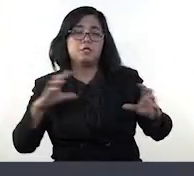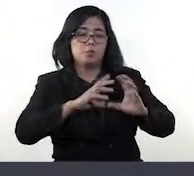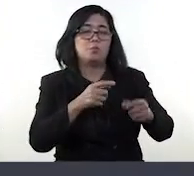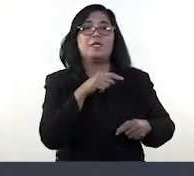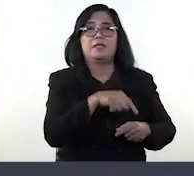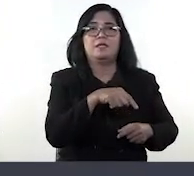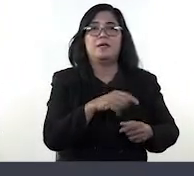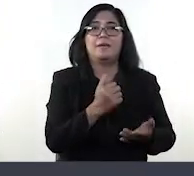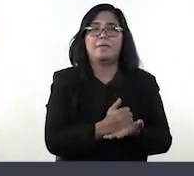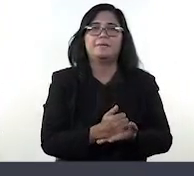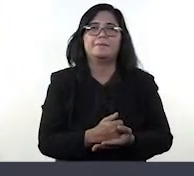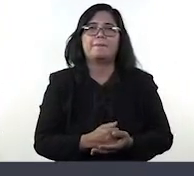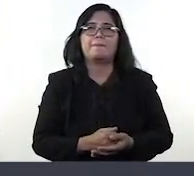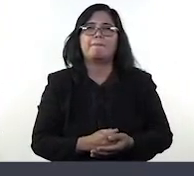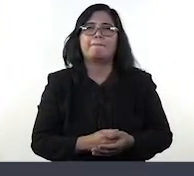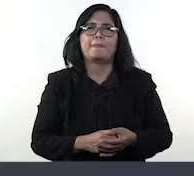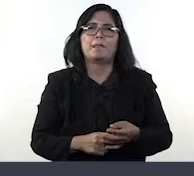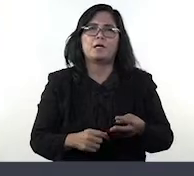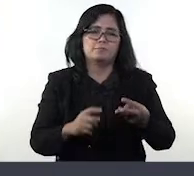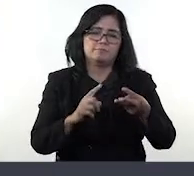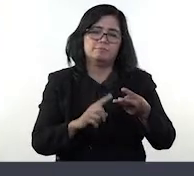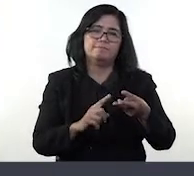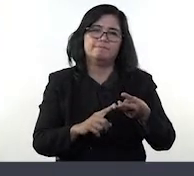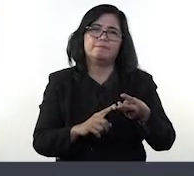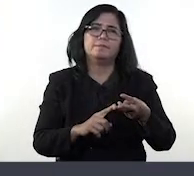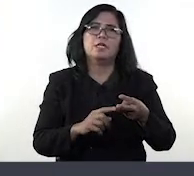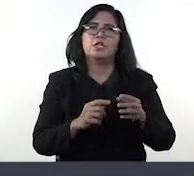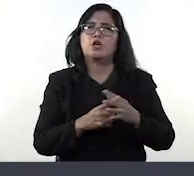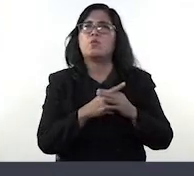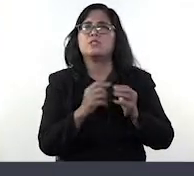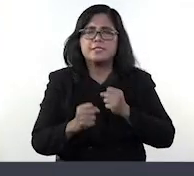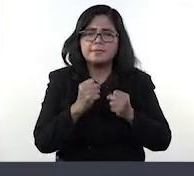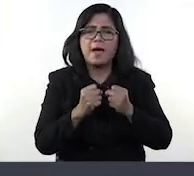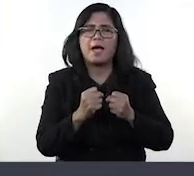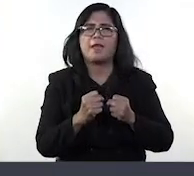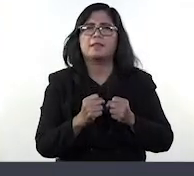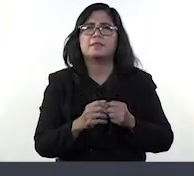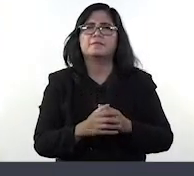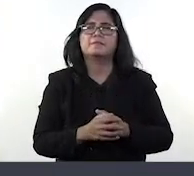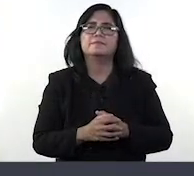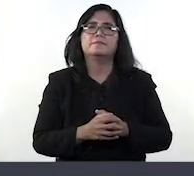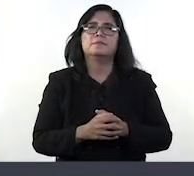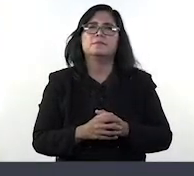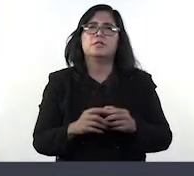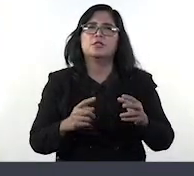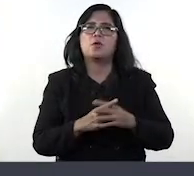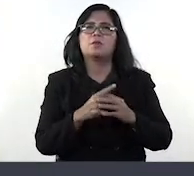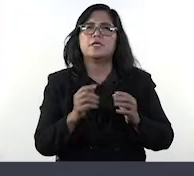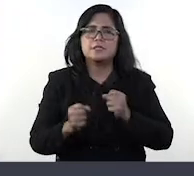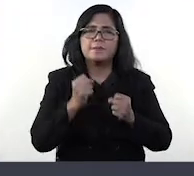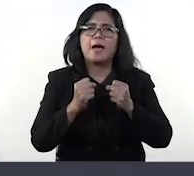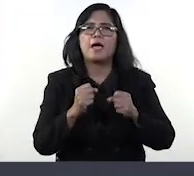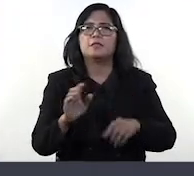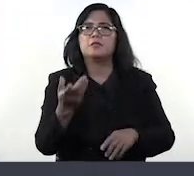Hai yang ketiga saya pelajari apa trobosan Semangat bagi mereka hidup dalam roh yang ketiga saya pelajari